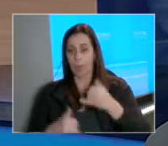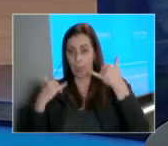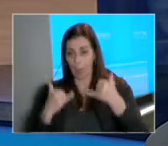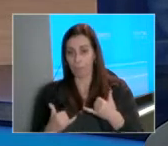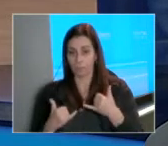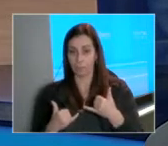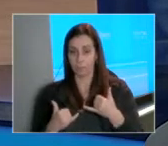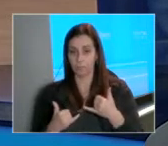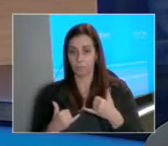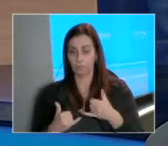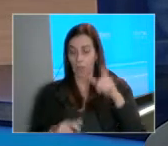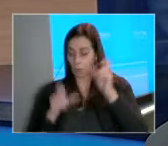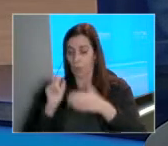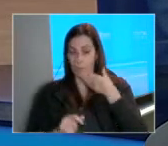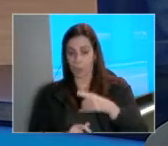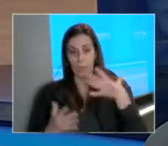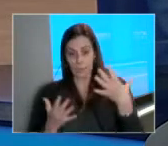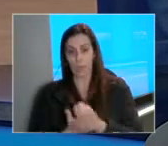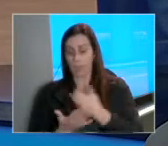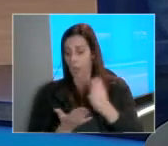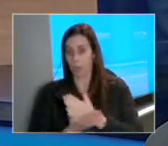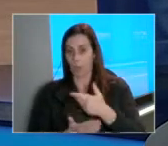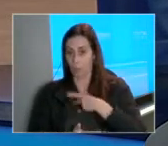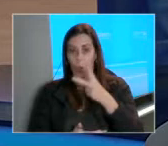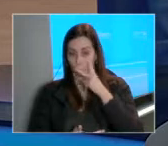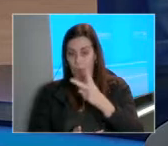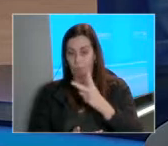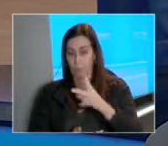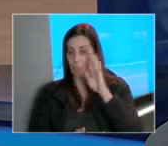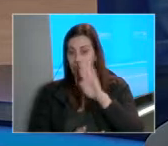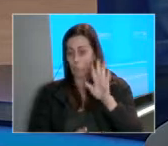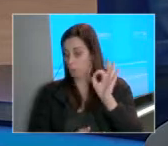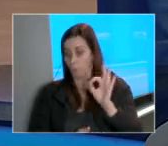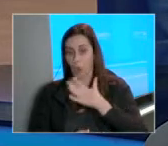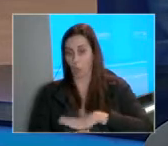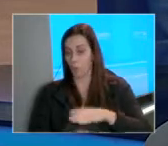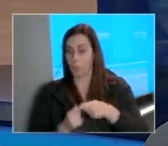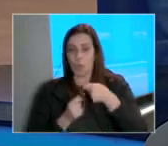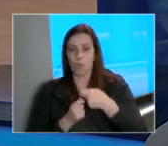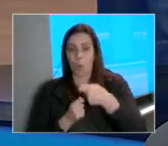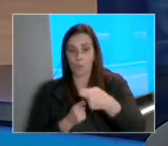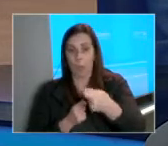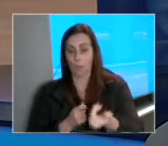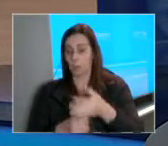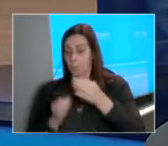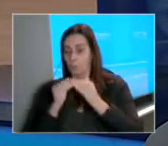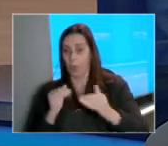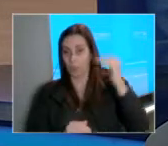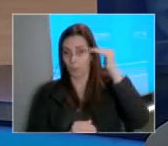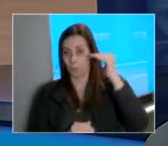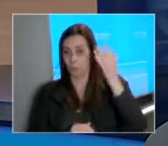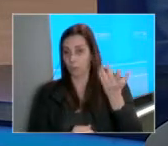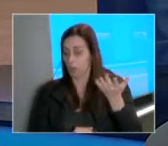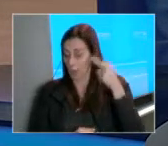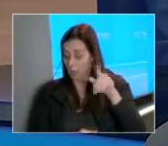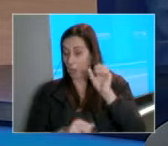הפעם הציבור בישראל יצליח להחליט? כי אנחנו רואים שביבי מבחינתו רק רוצה למשוך זמן, בגץ